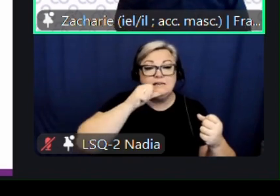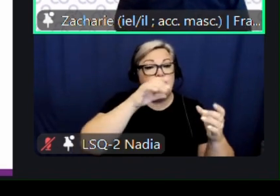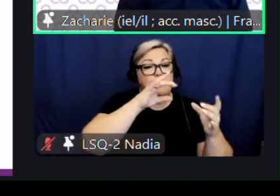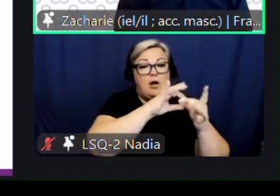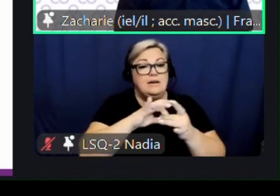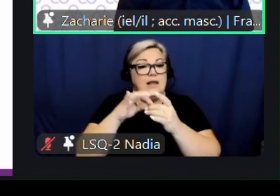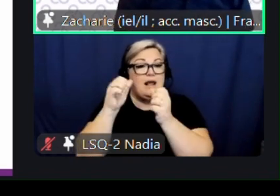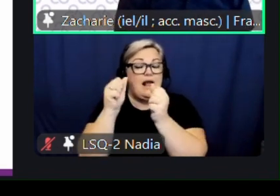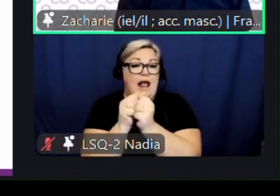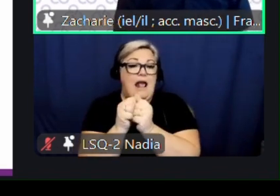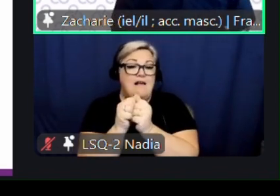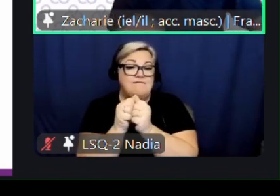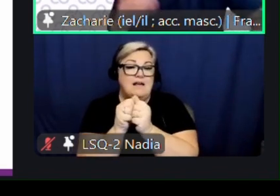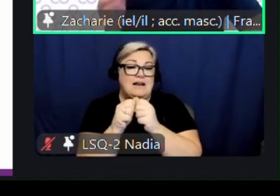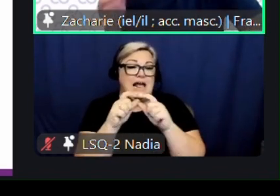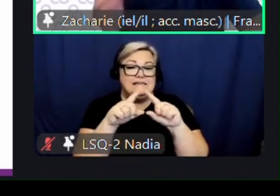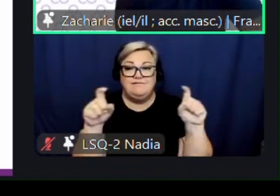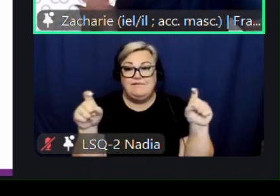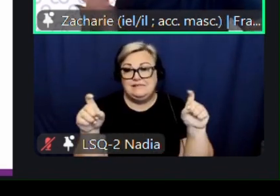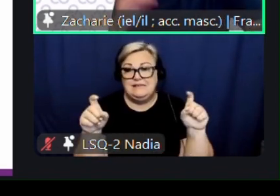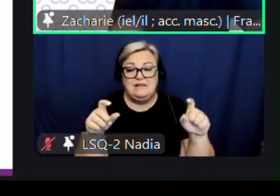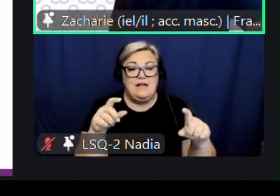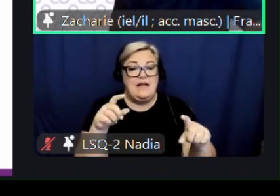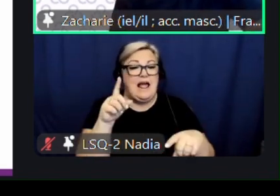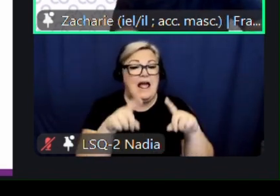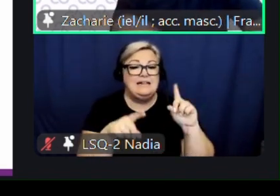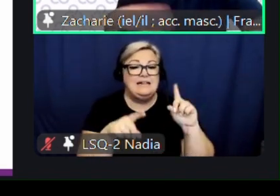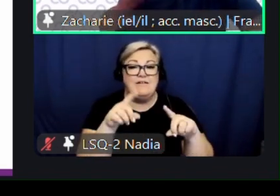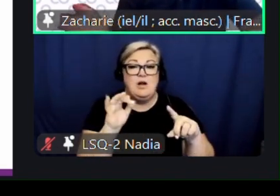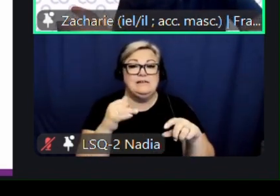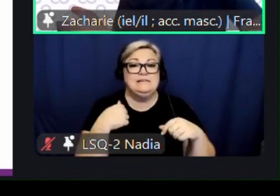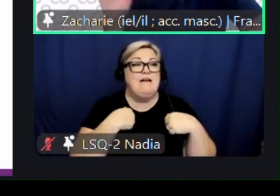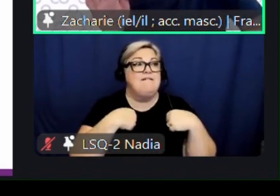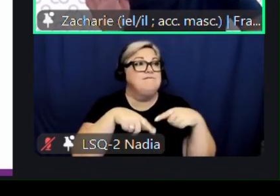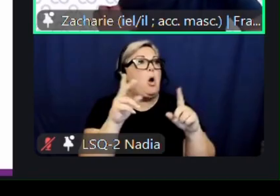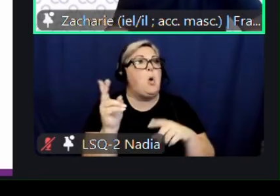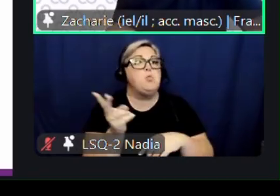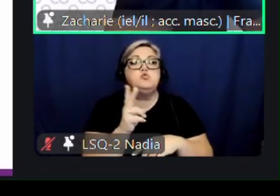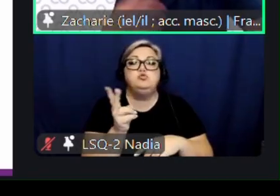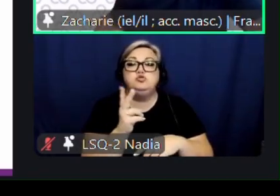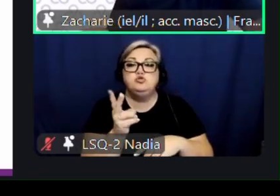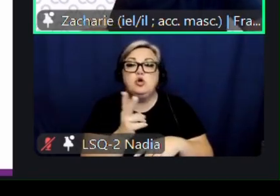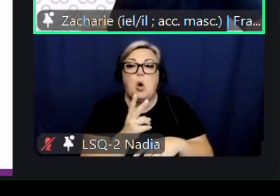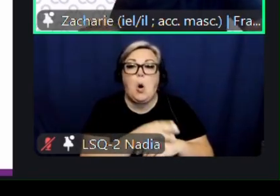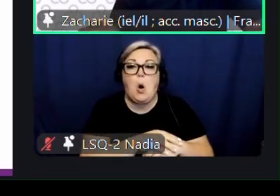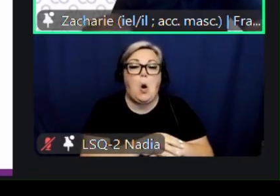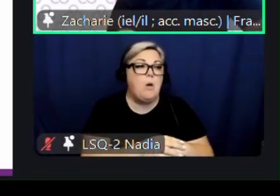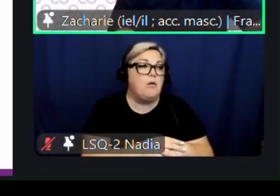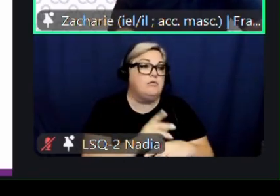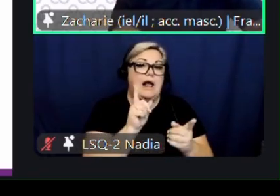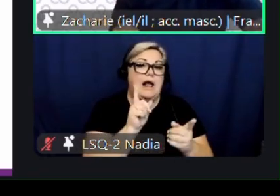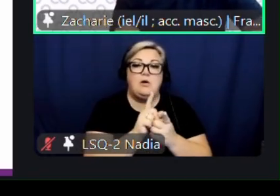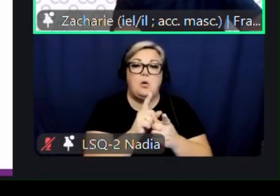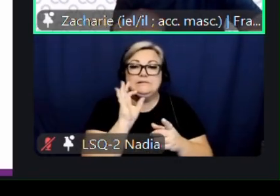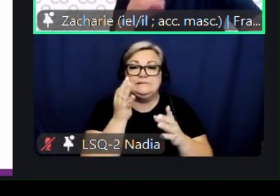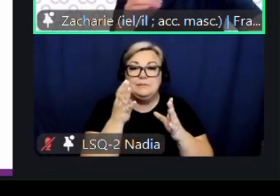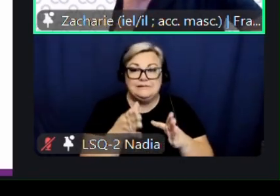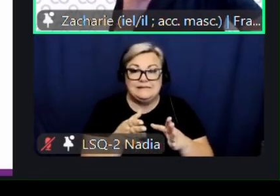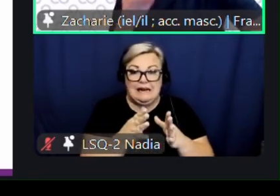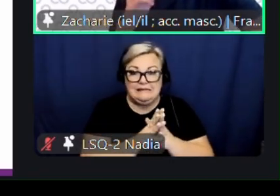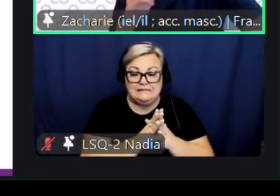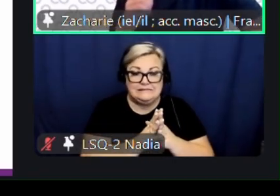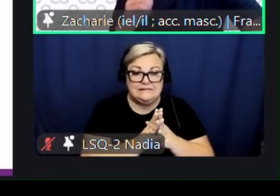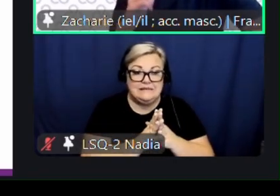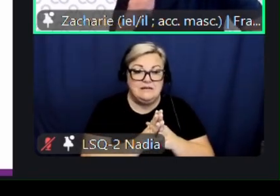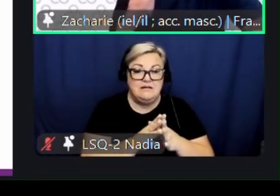la diversité affective sexuelle et de genre. C'est parfois en se présentant aux urgences ou en voyant une spécialiste. En fait,